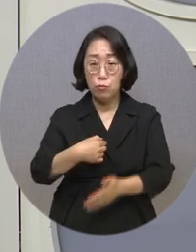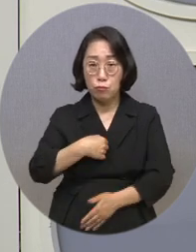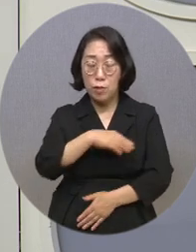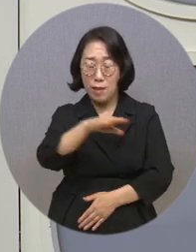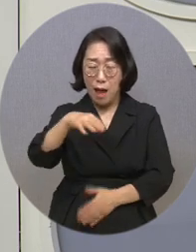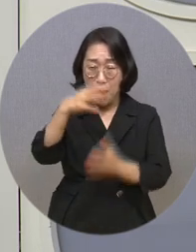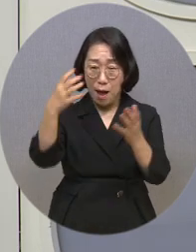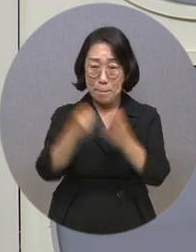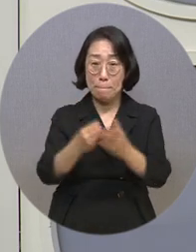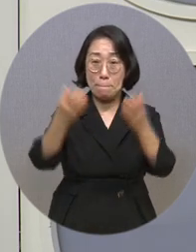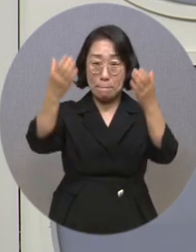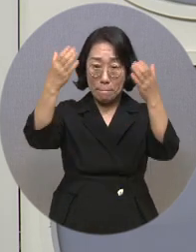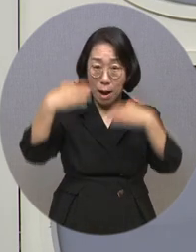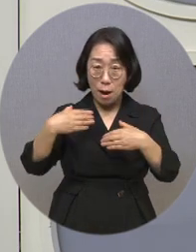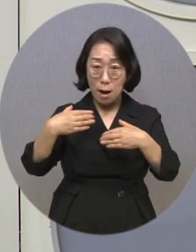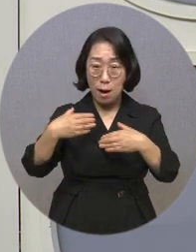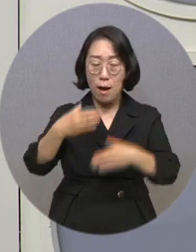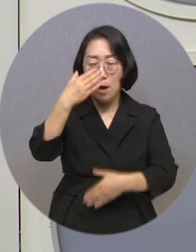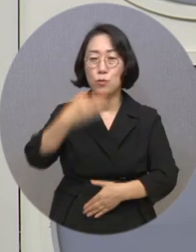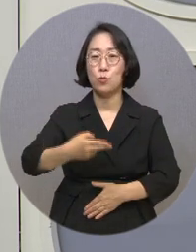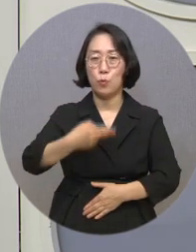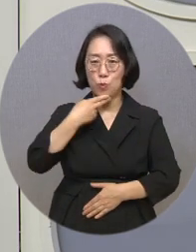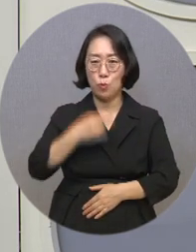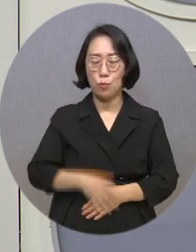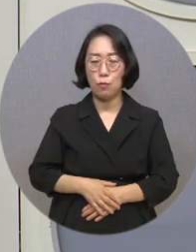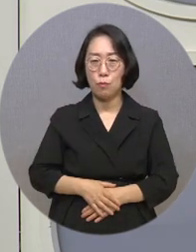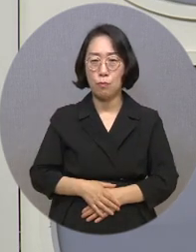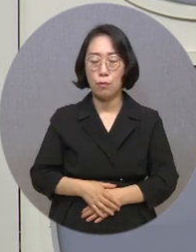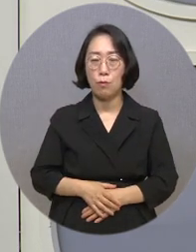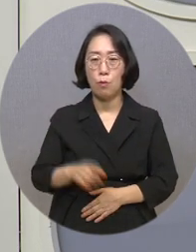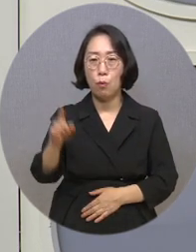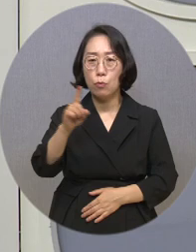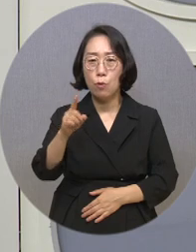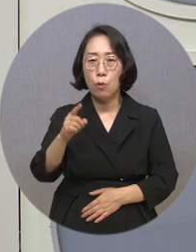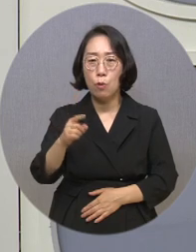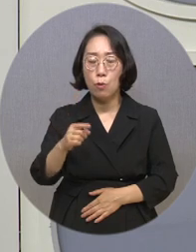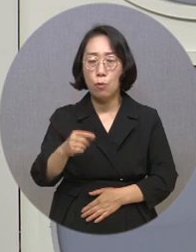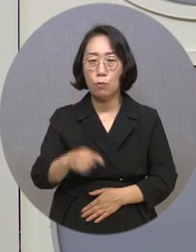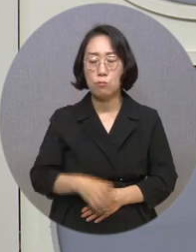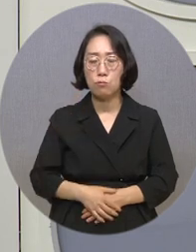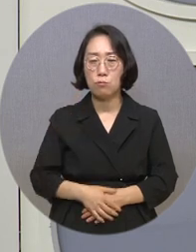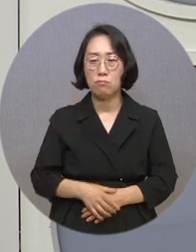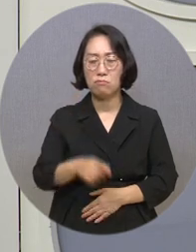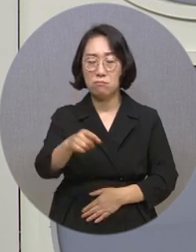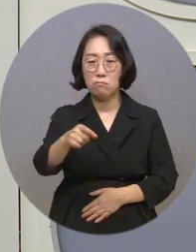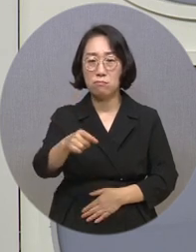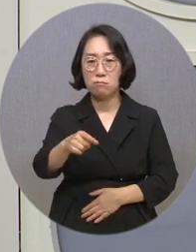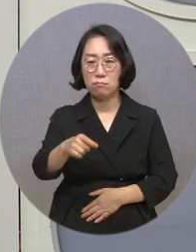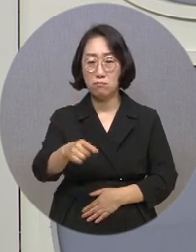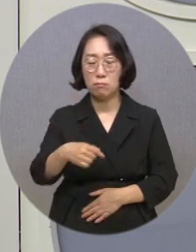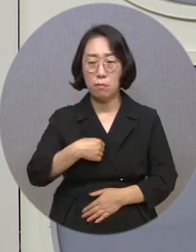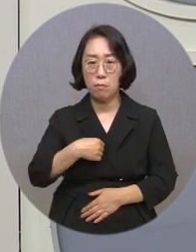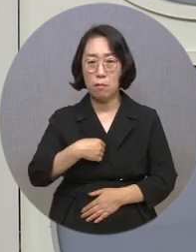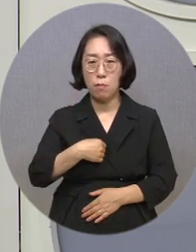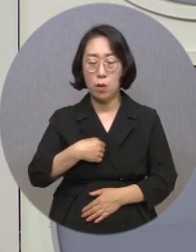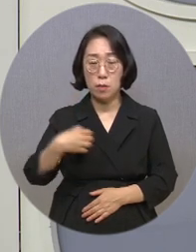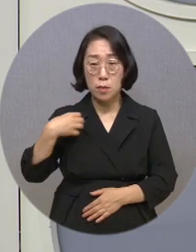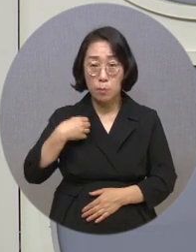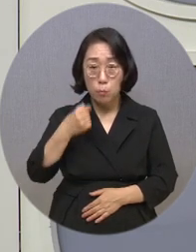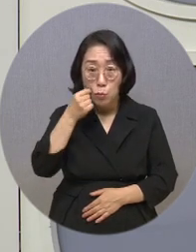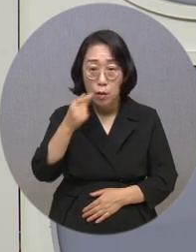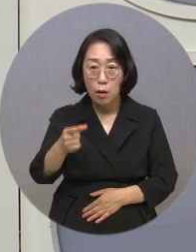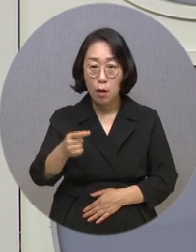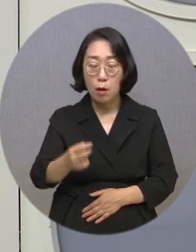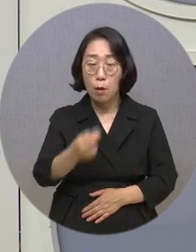지거든요. 그것까지 질 수가 없거든요. 근데 한 보호자가 그거 책임을 안 진다고 우리가 보험으로